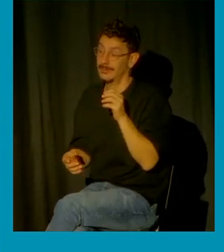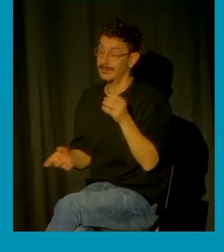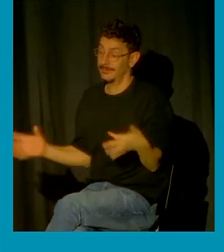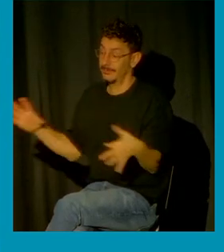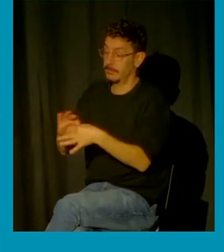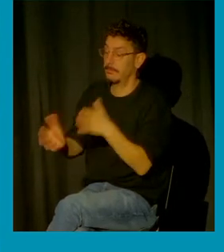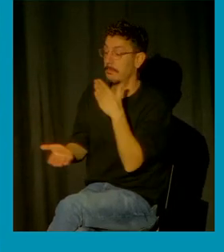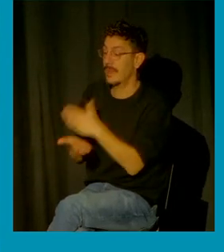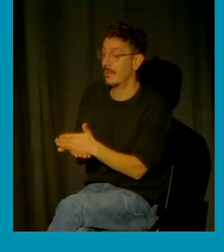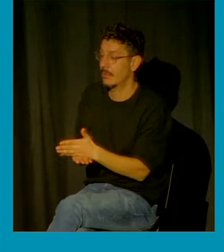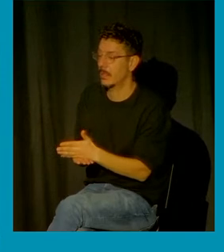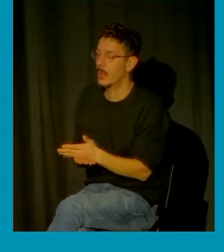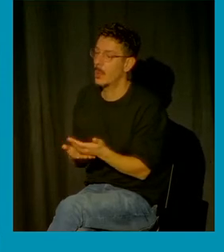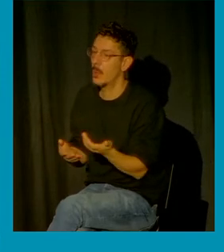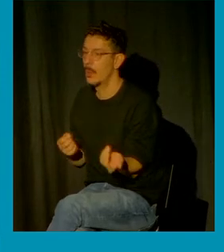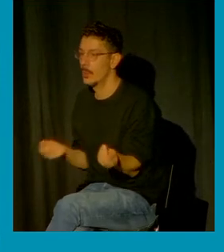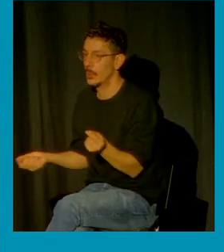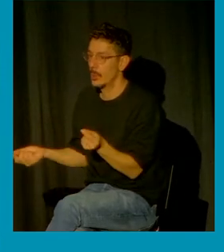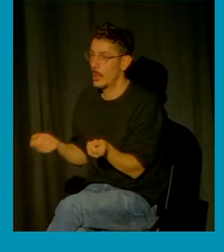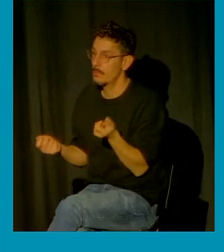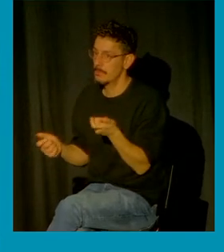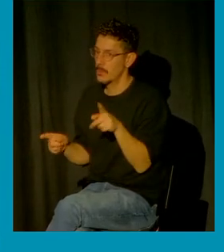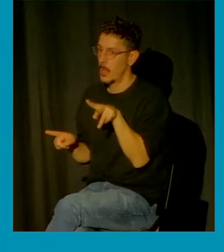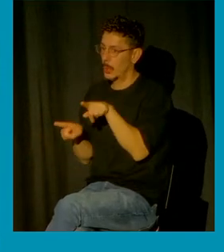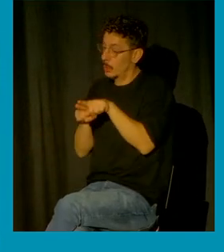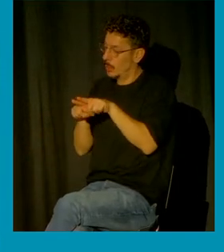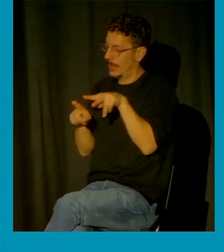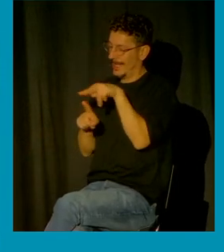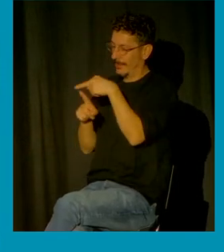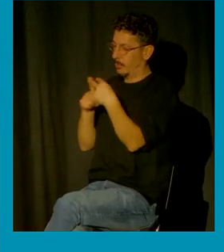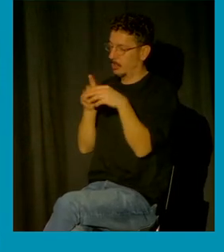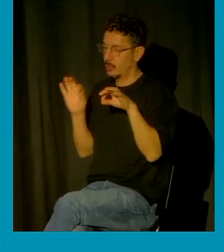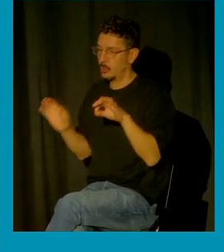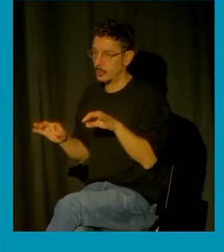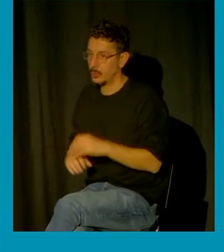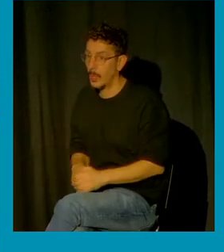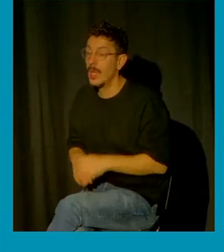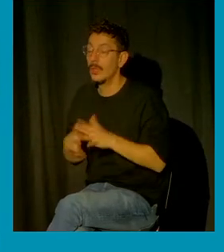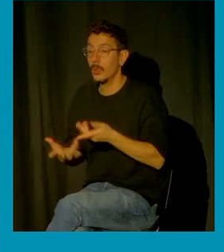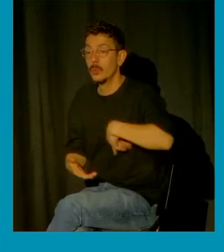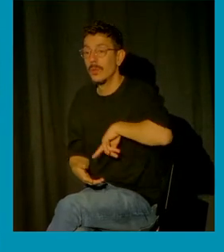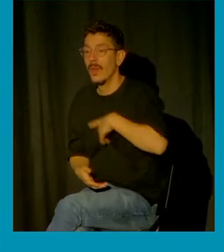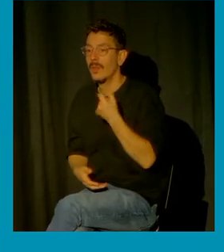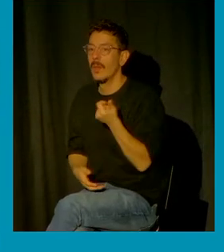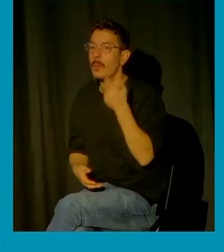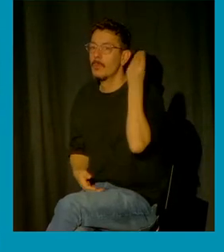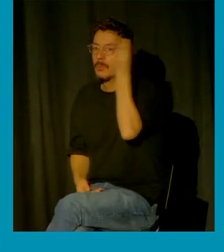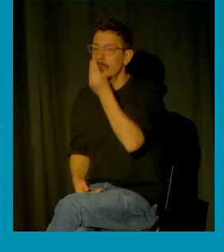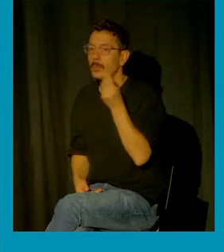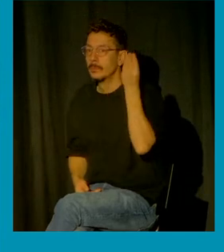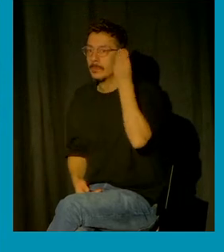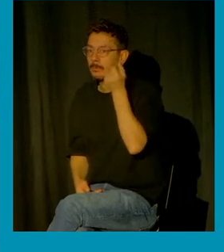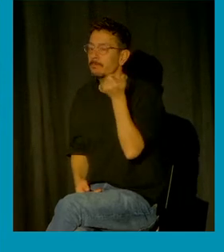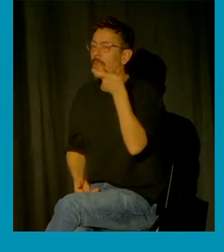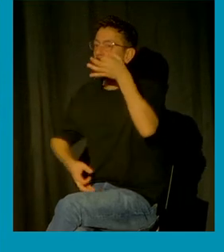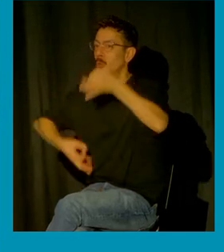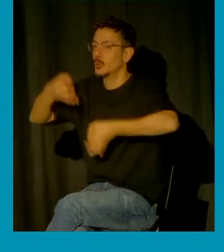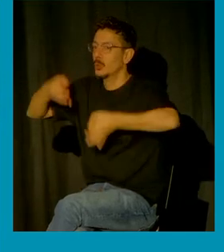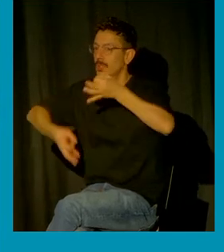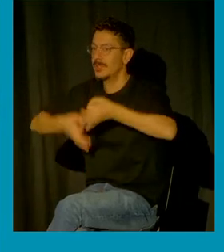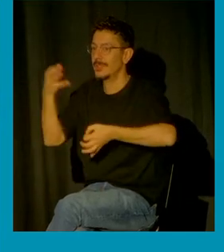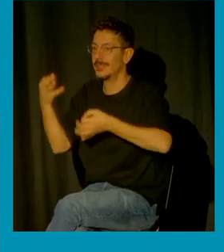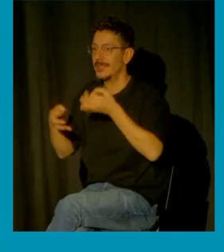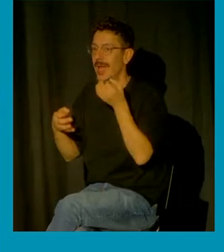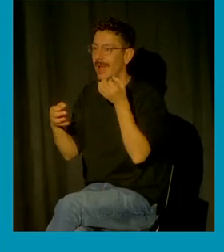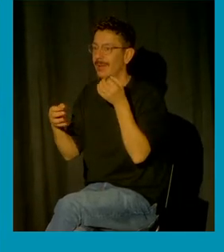molt crític aleshores crec que hem de plantejar una justícia restaurativa